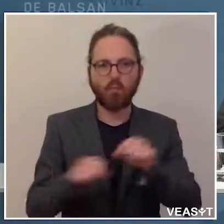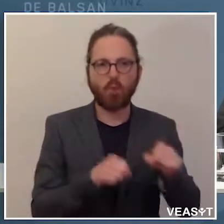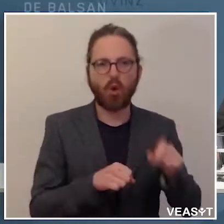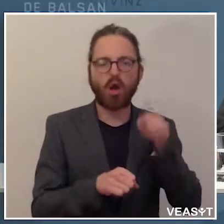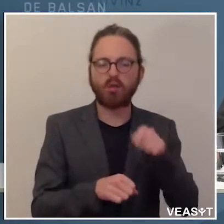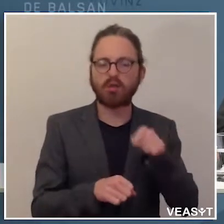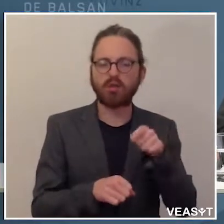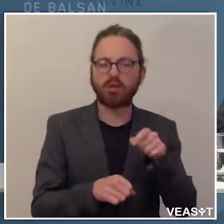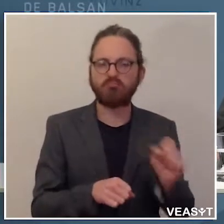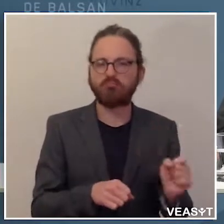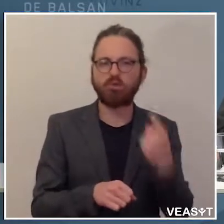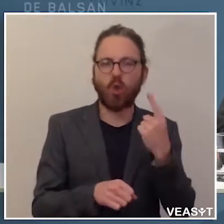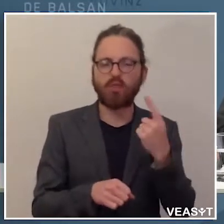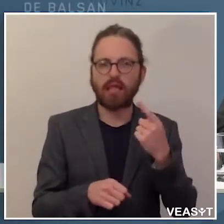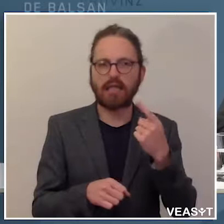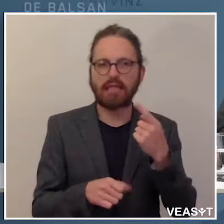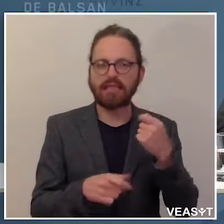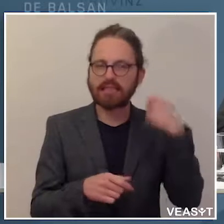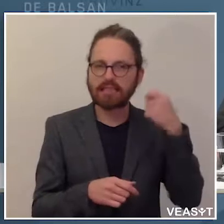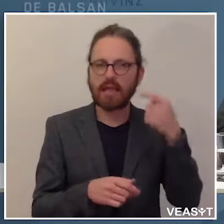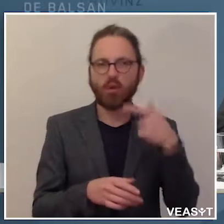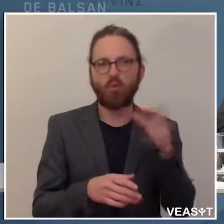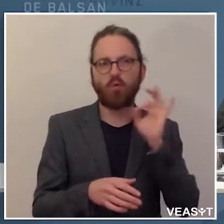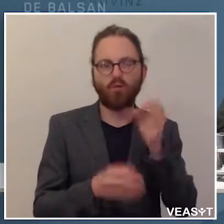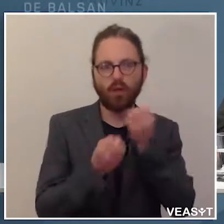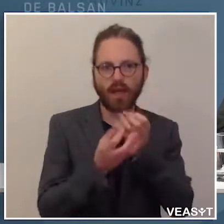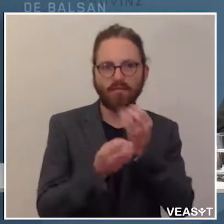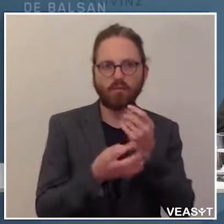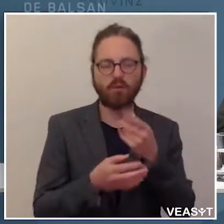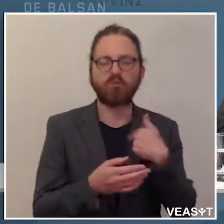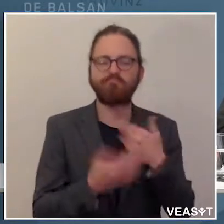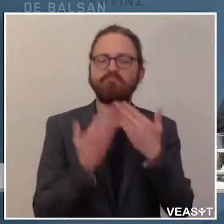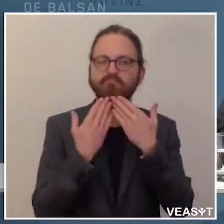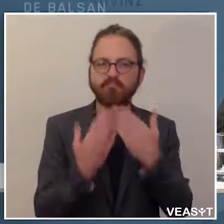this song essendo meno di soluzioni di informazione